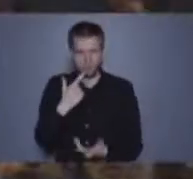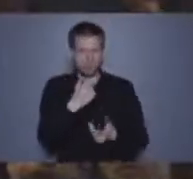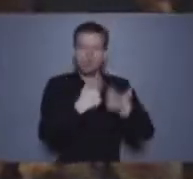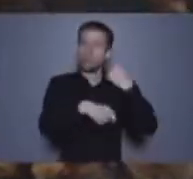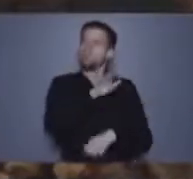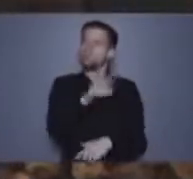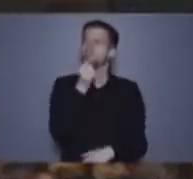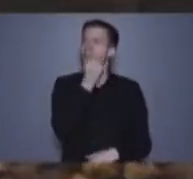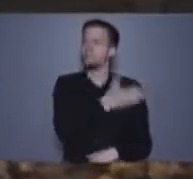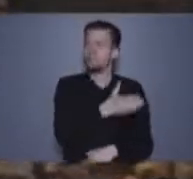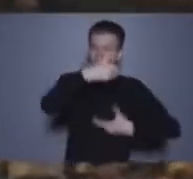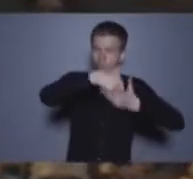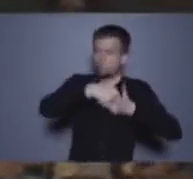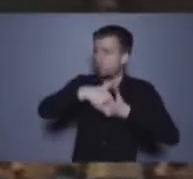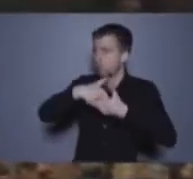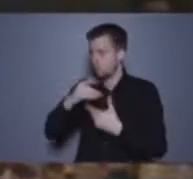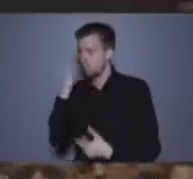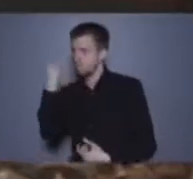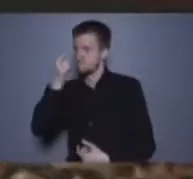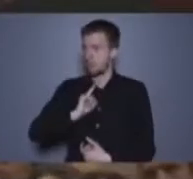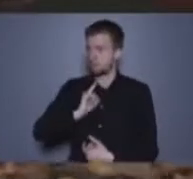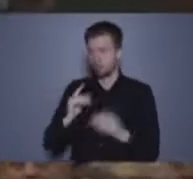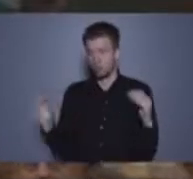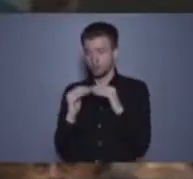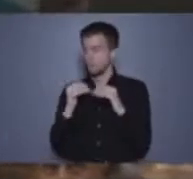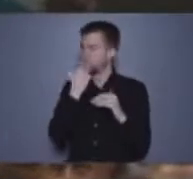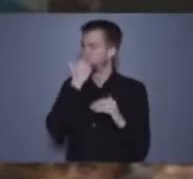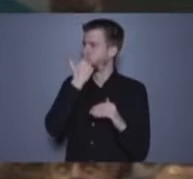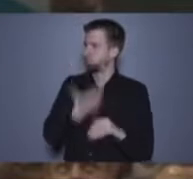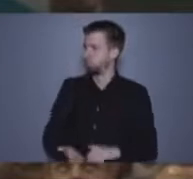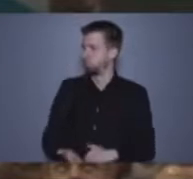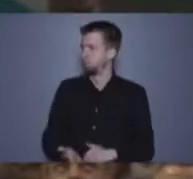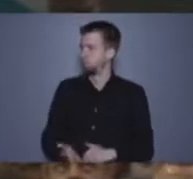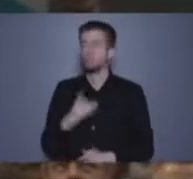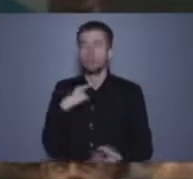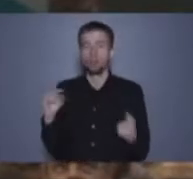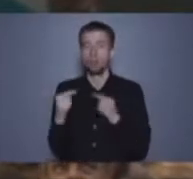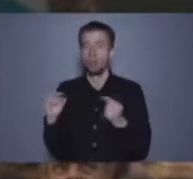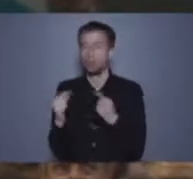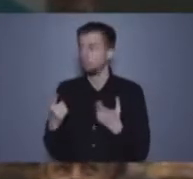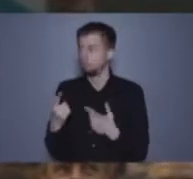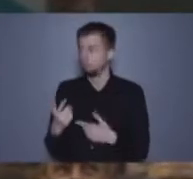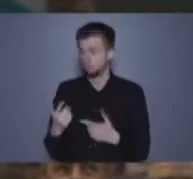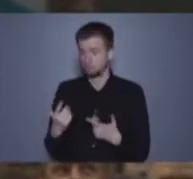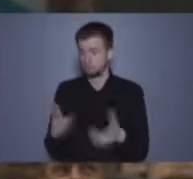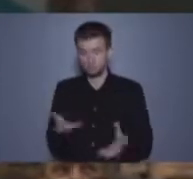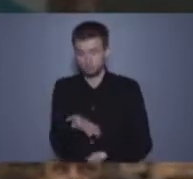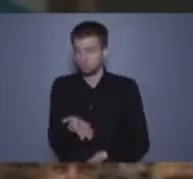pas y avoir d'égalité entre les hommes et les femmes. Je pense que ça clôt beaucoup de discussions abstraites.